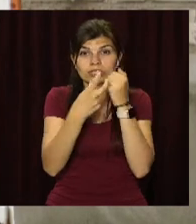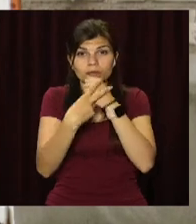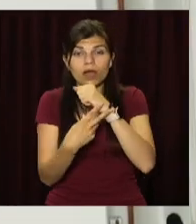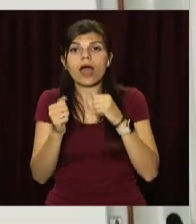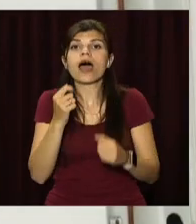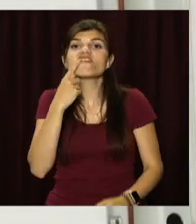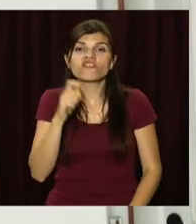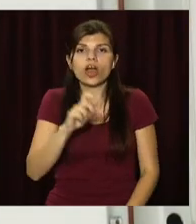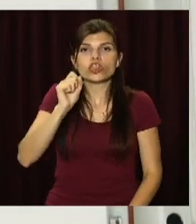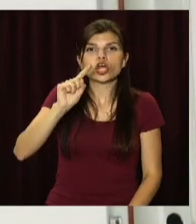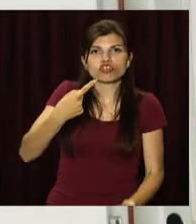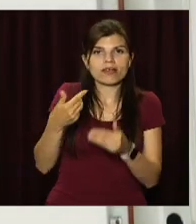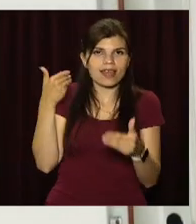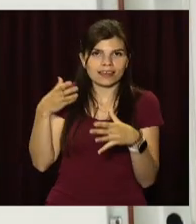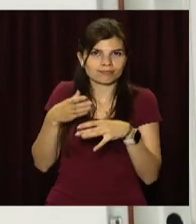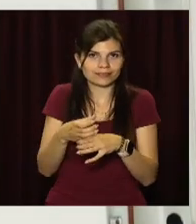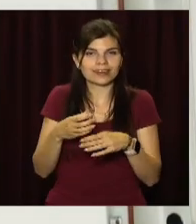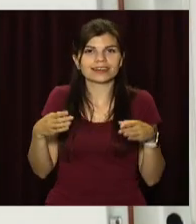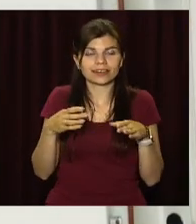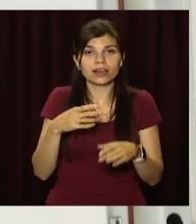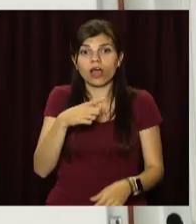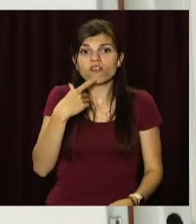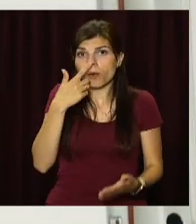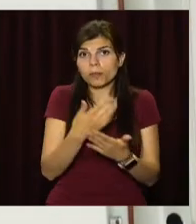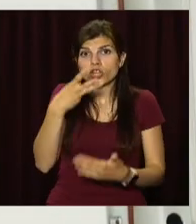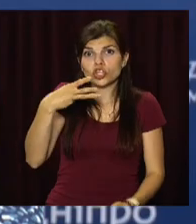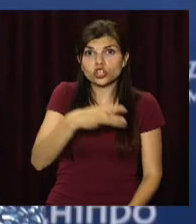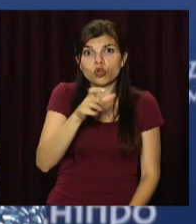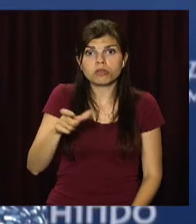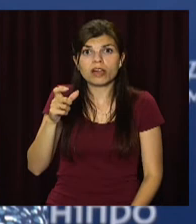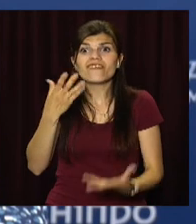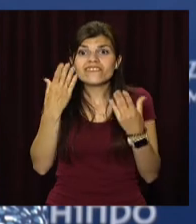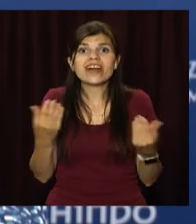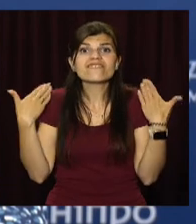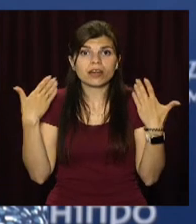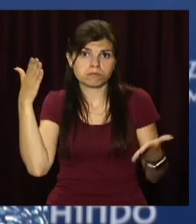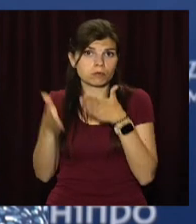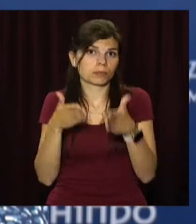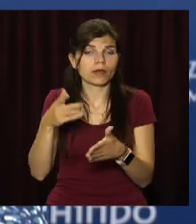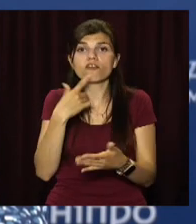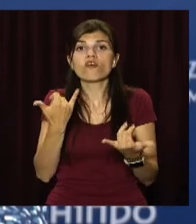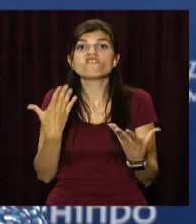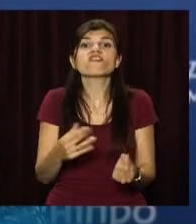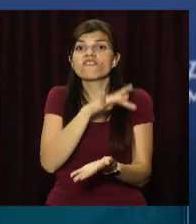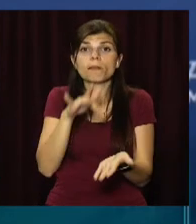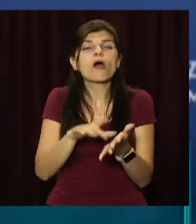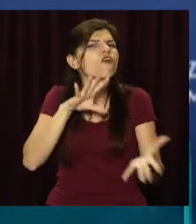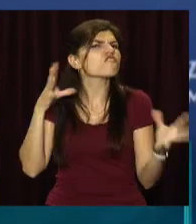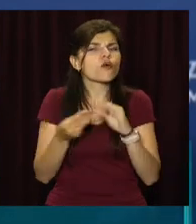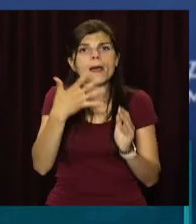годину менше. За цей час встигли імунізувати понад 3 тисячі бажаючих. На сьогодні в місті отримали щеплення